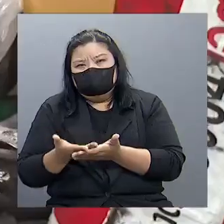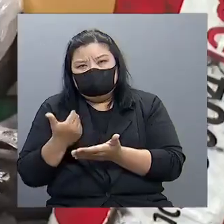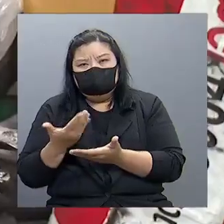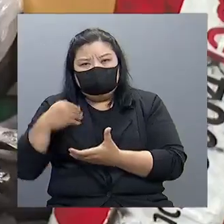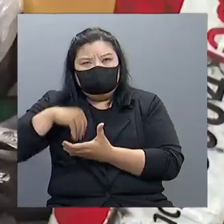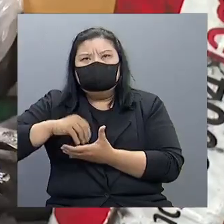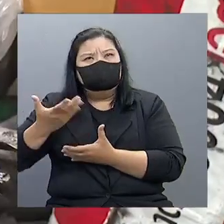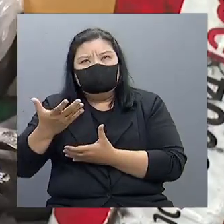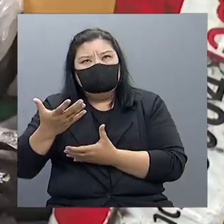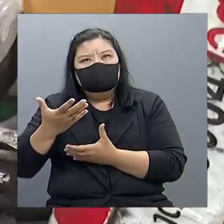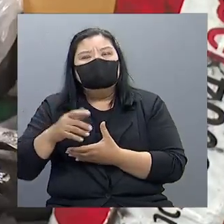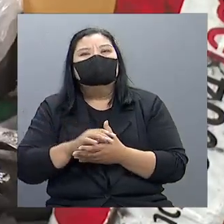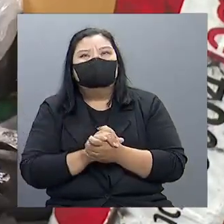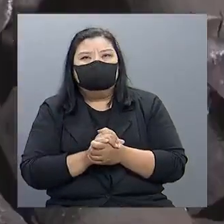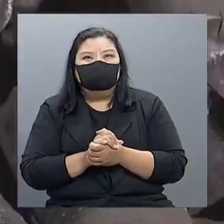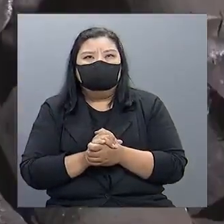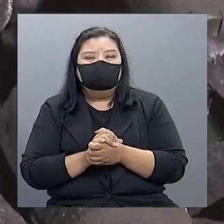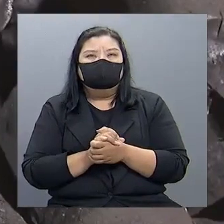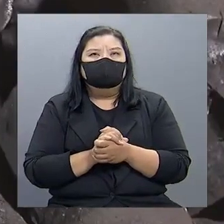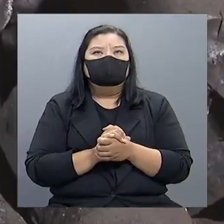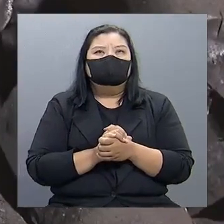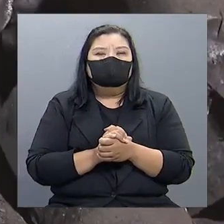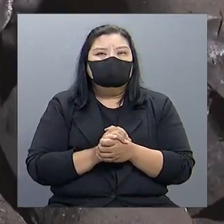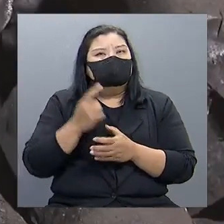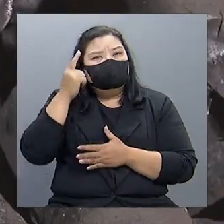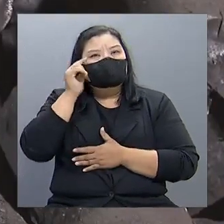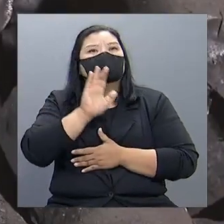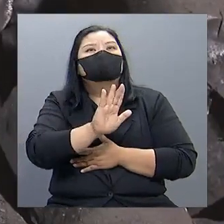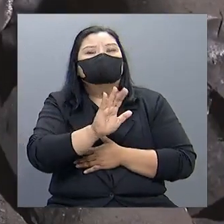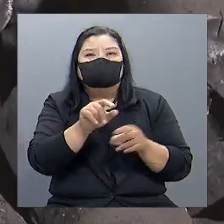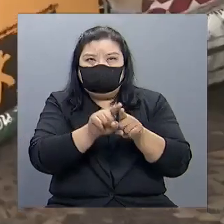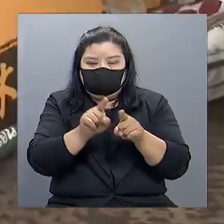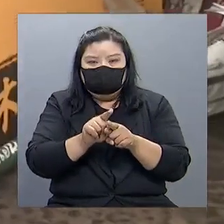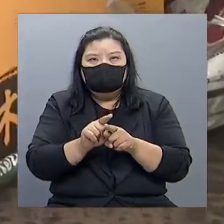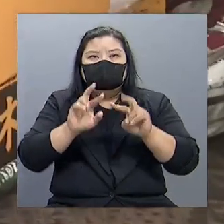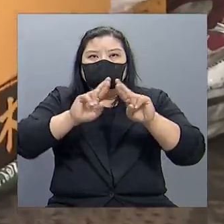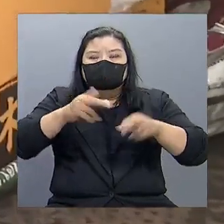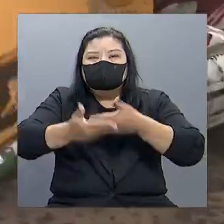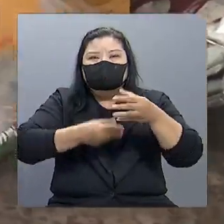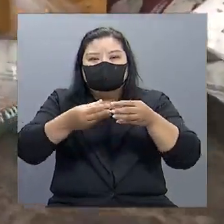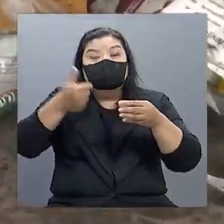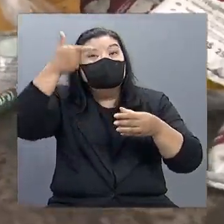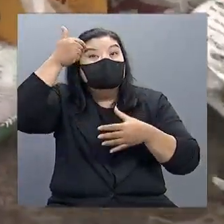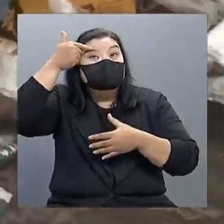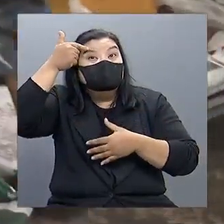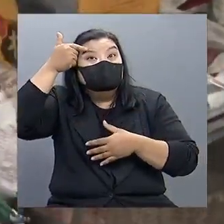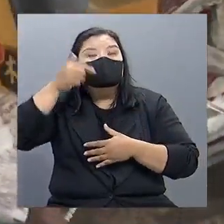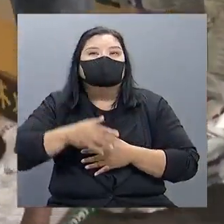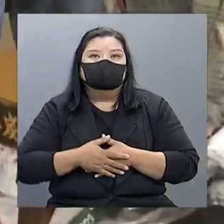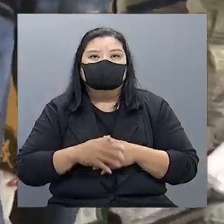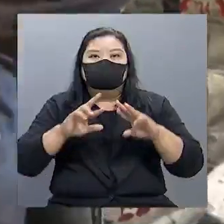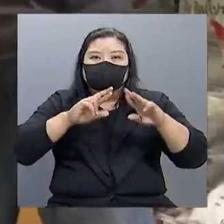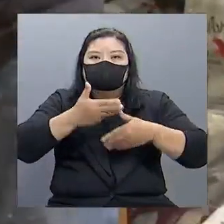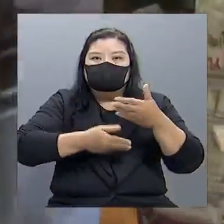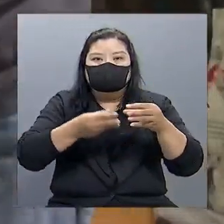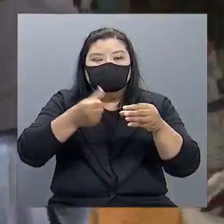ย ความเห็นนี้นะคะสอดคล้องกับเจ้าของร้านขายถ่านเผาขออภัยค่ะร้านขายถ่านเผา